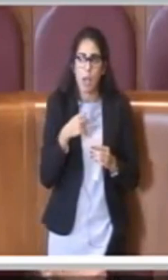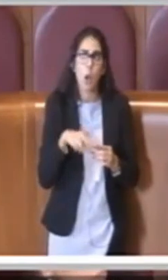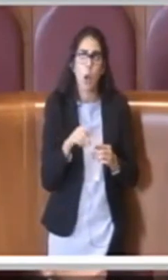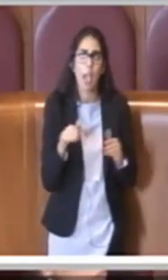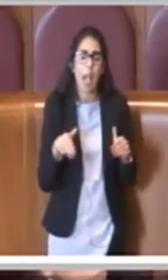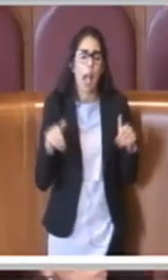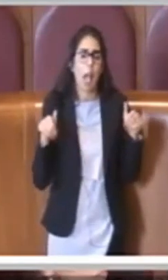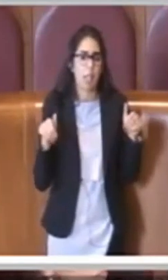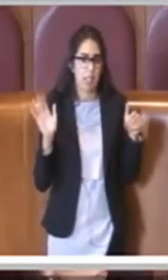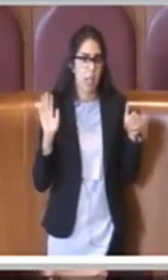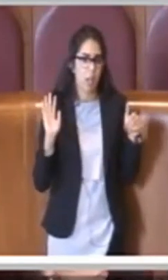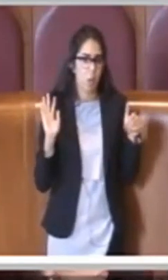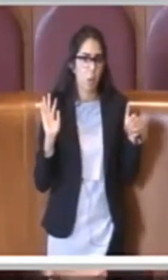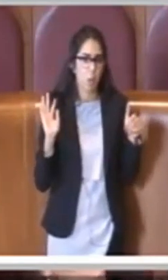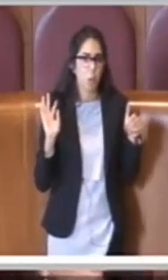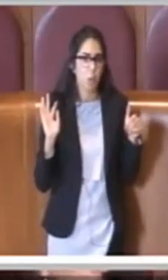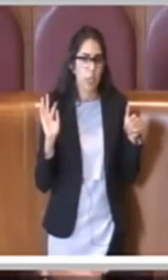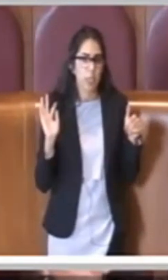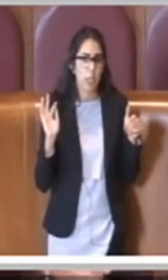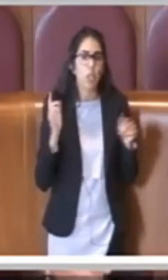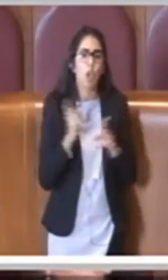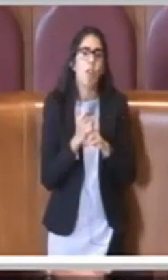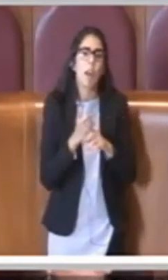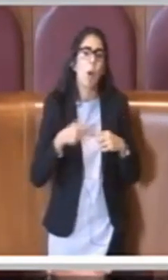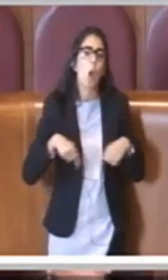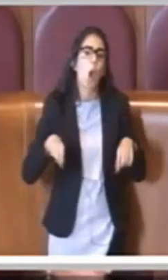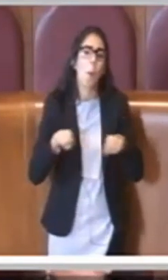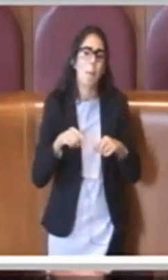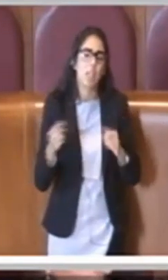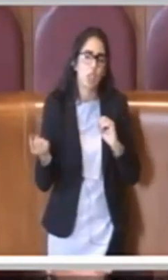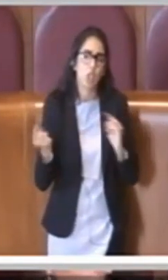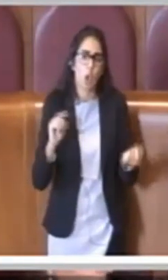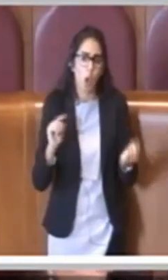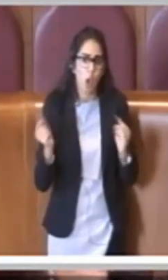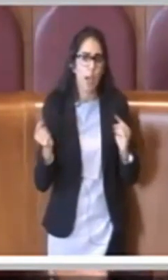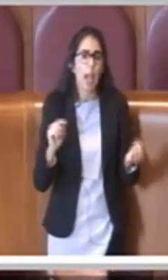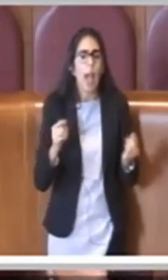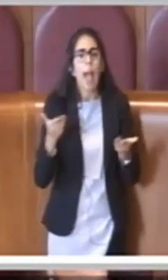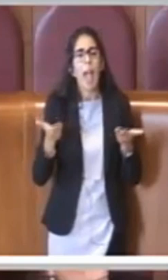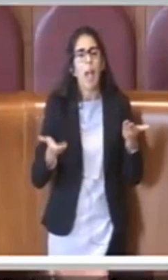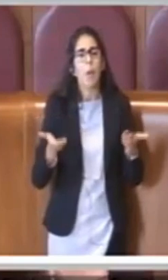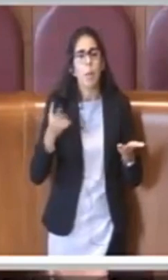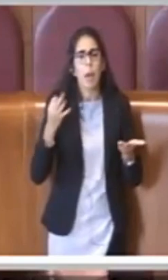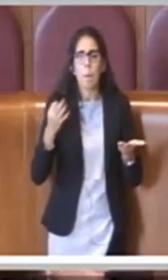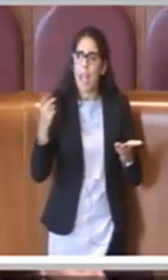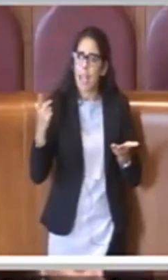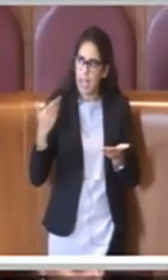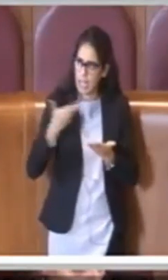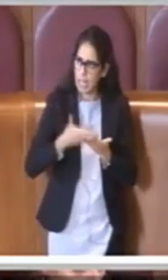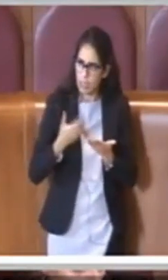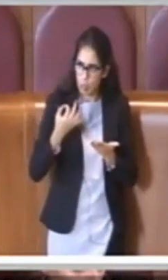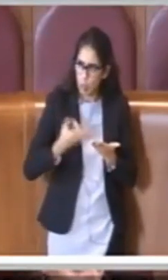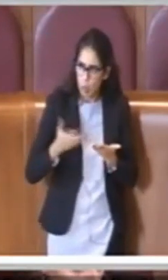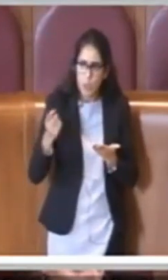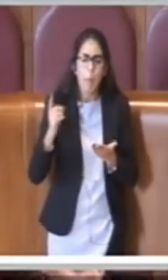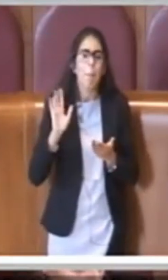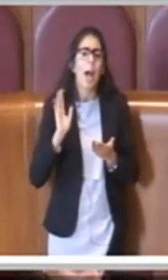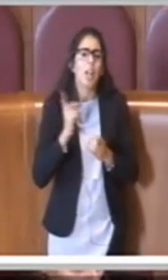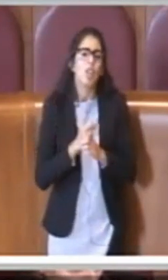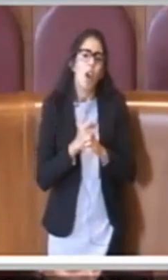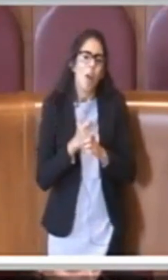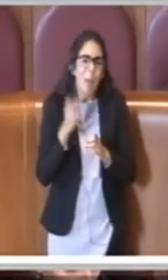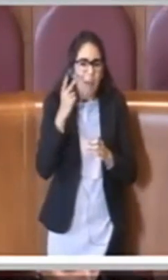a equilibrare questa, diciamo, giusta richiesta con tutte le esigenze analoghe